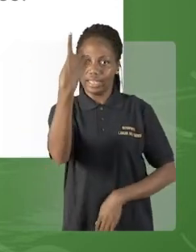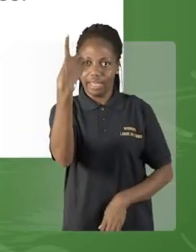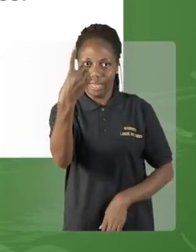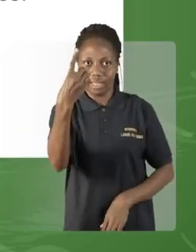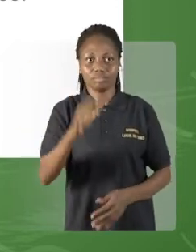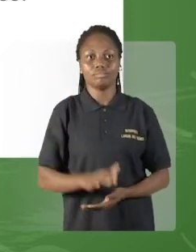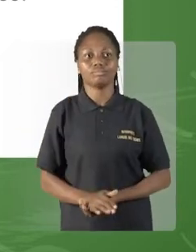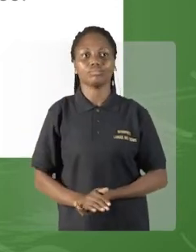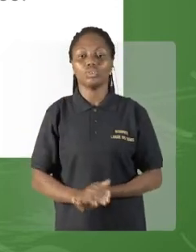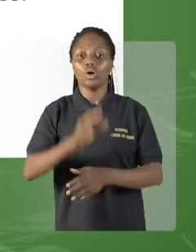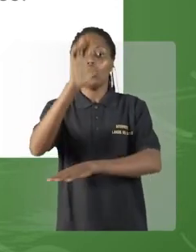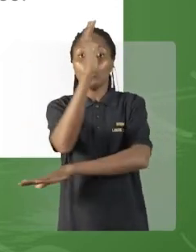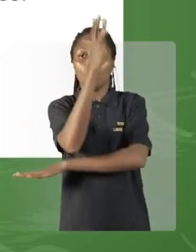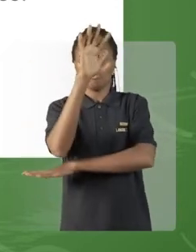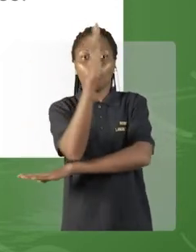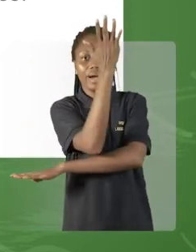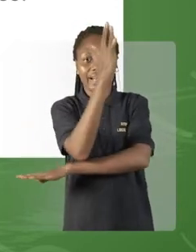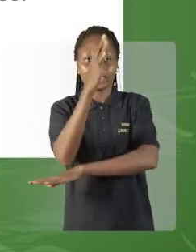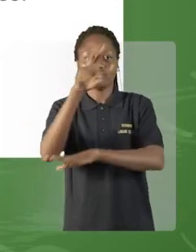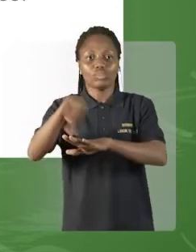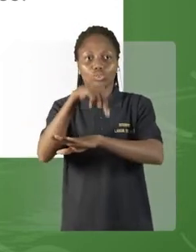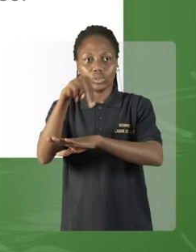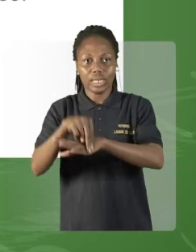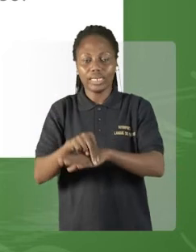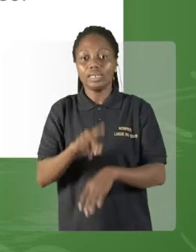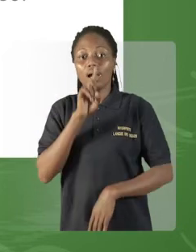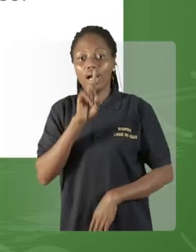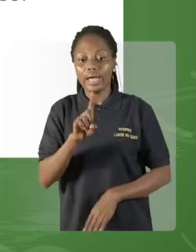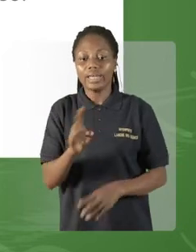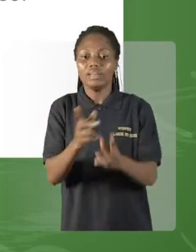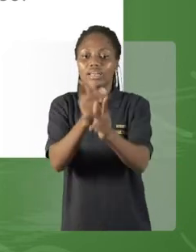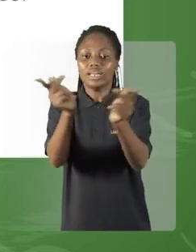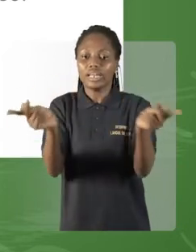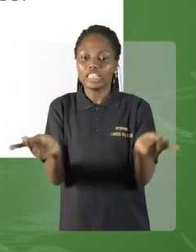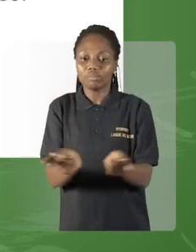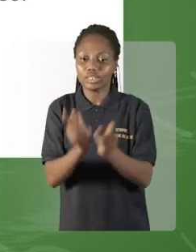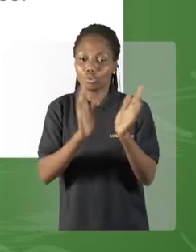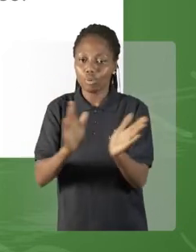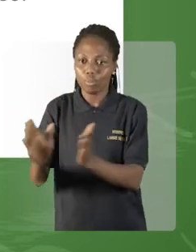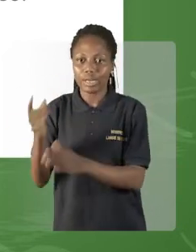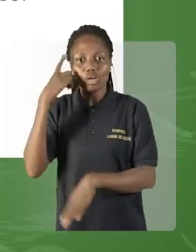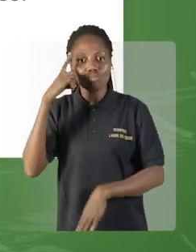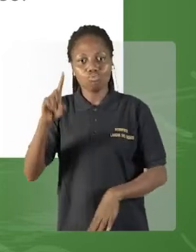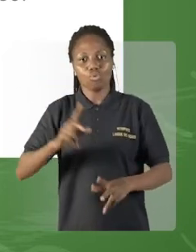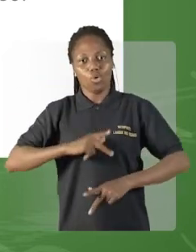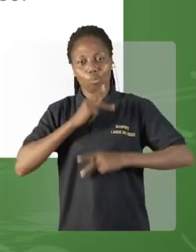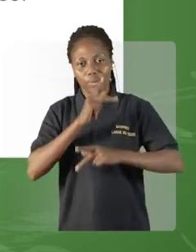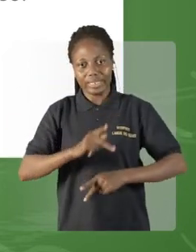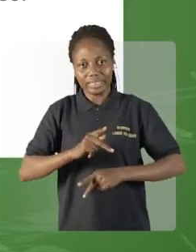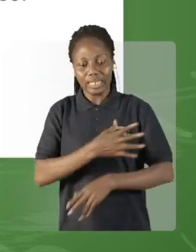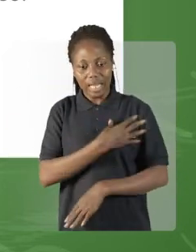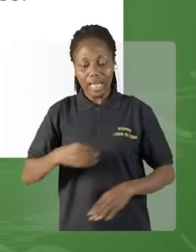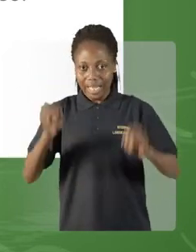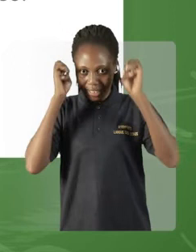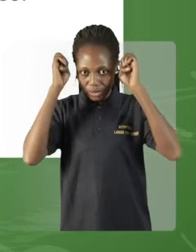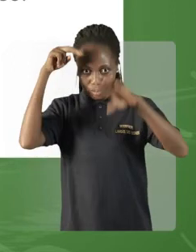parc national est l'espace aménagé pour l'agrément et l'éducation